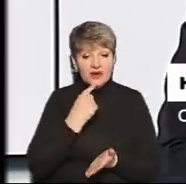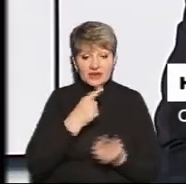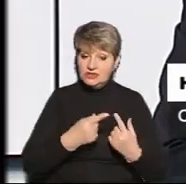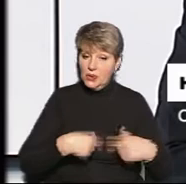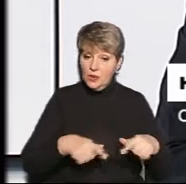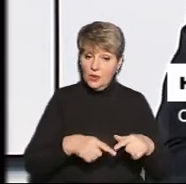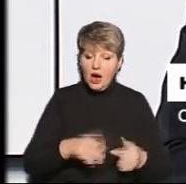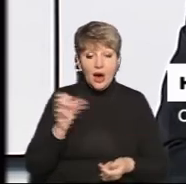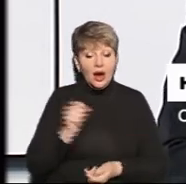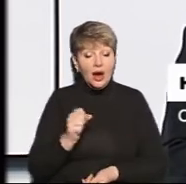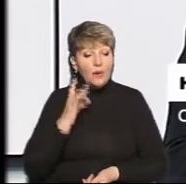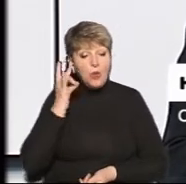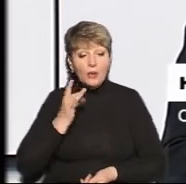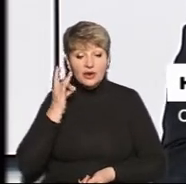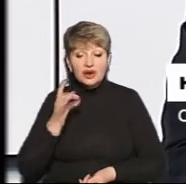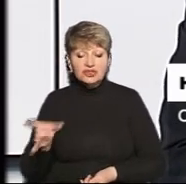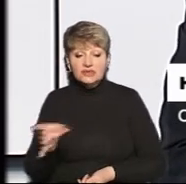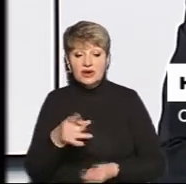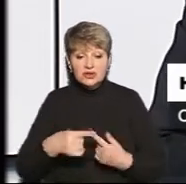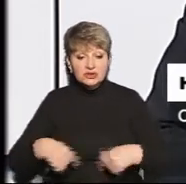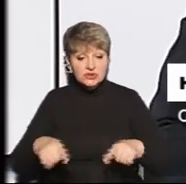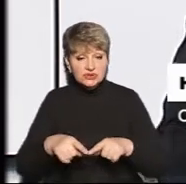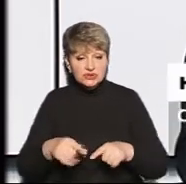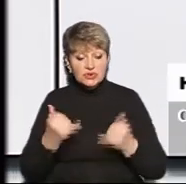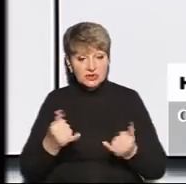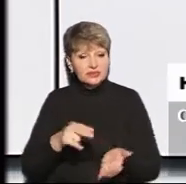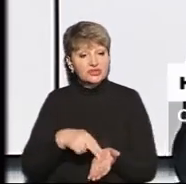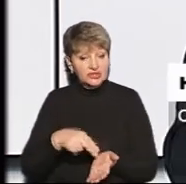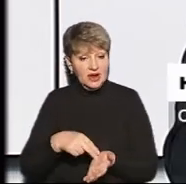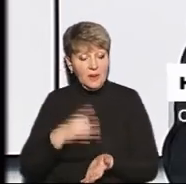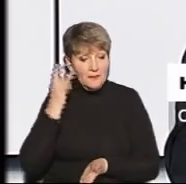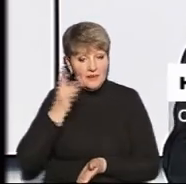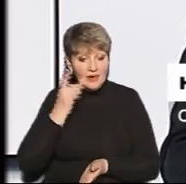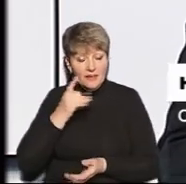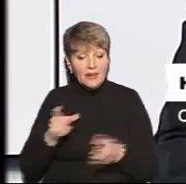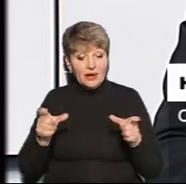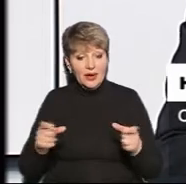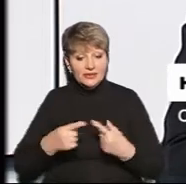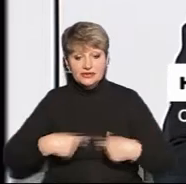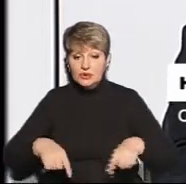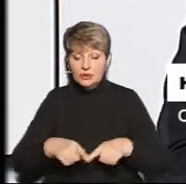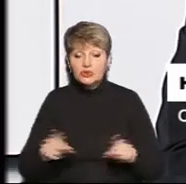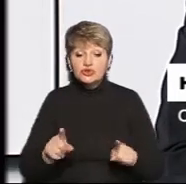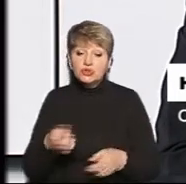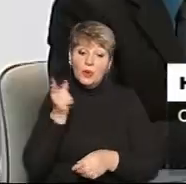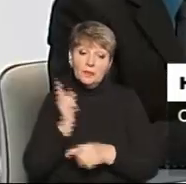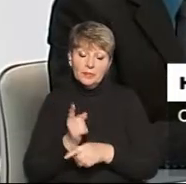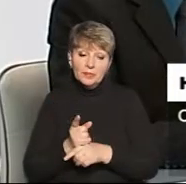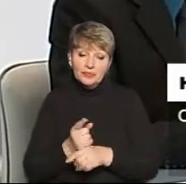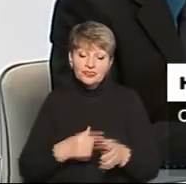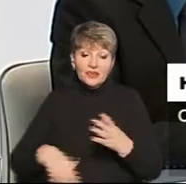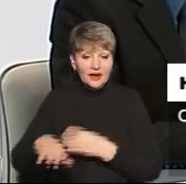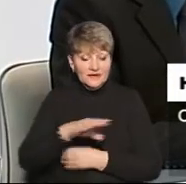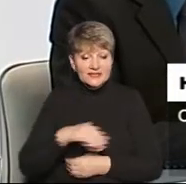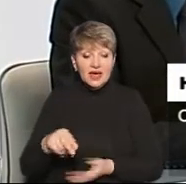Нагадайте, будь ласка, помаранчева зона. Власне, більшість Черкащини наразі в помаранчевій карантинній зоні. Що заборонено? А ця